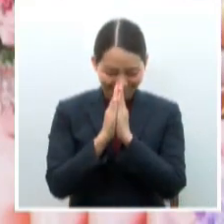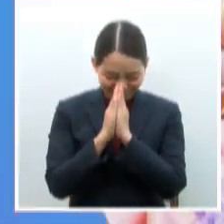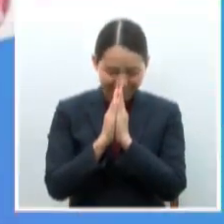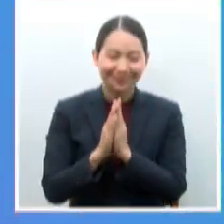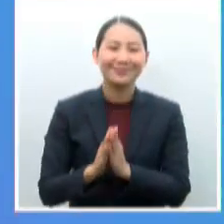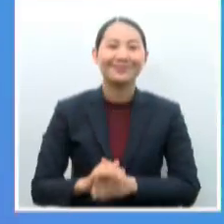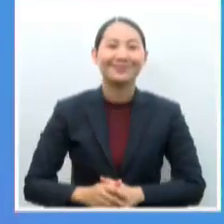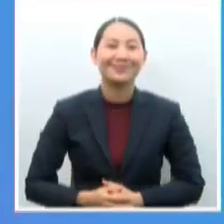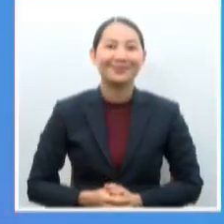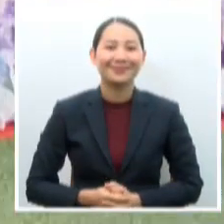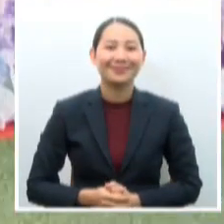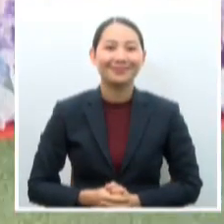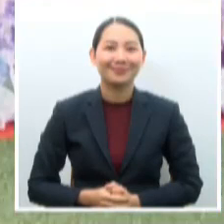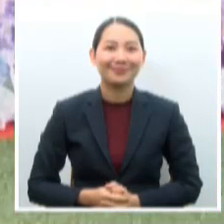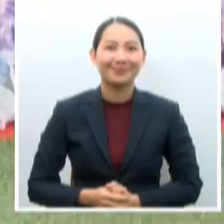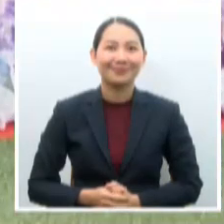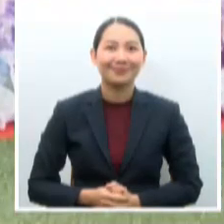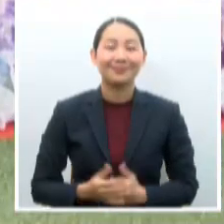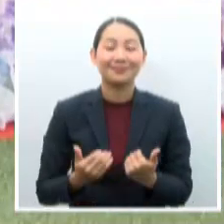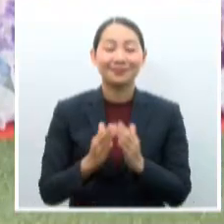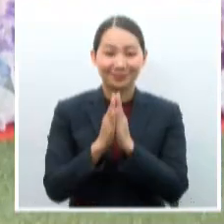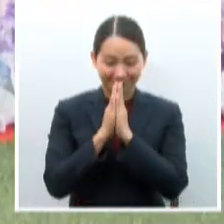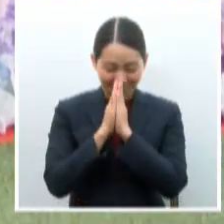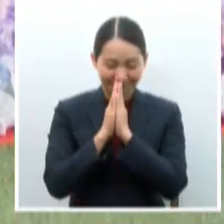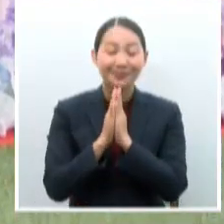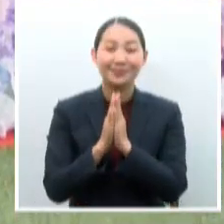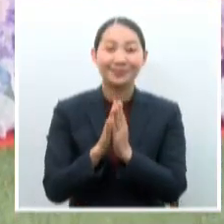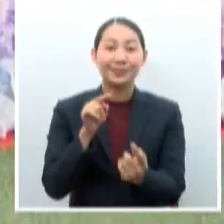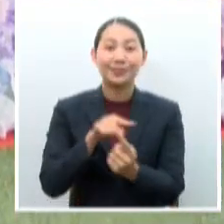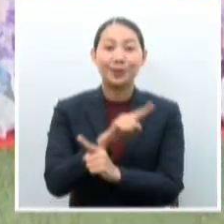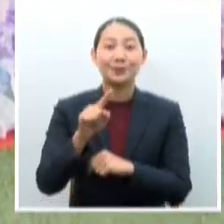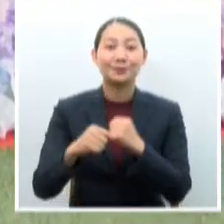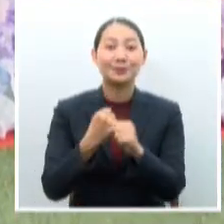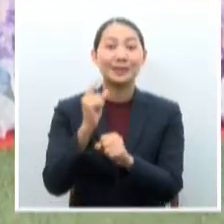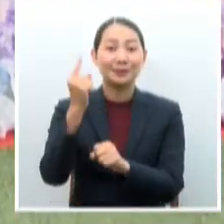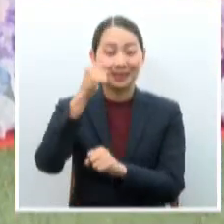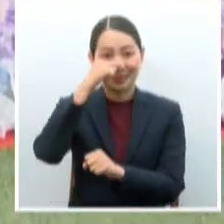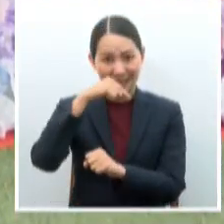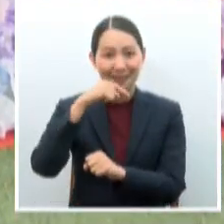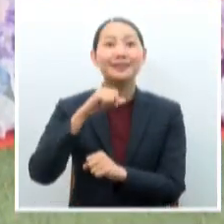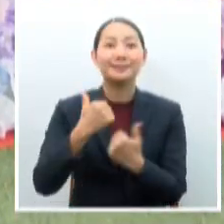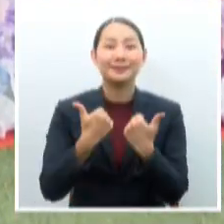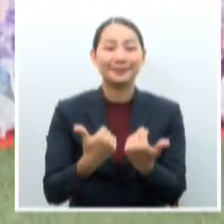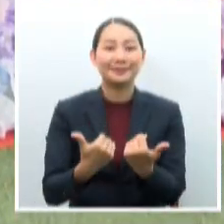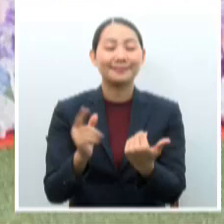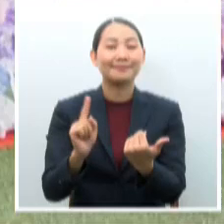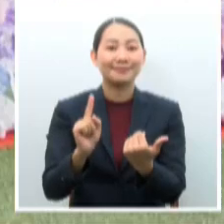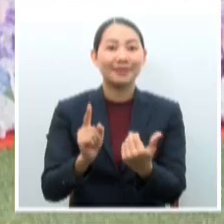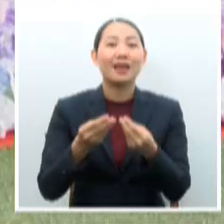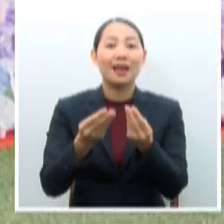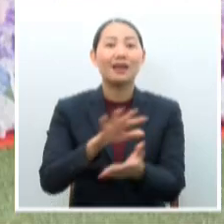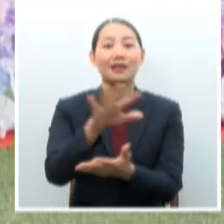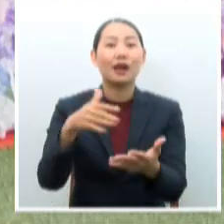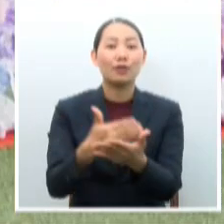ครับ สวัสดีค่ะสวัสดีปีใหม่ไทยนะคะขอให้ทุกท่านโชคดี